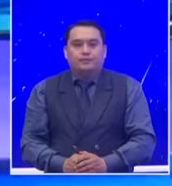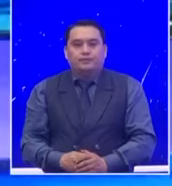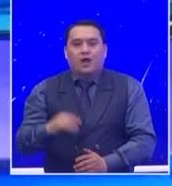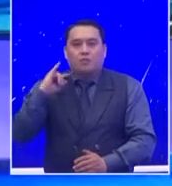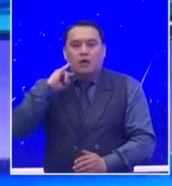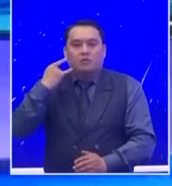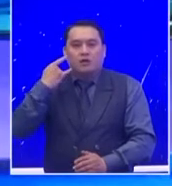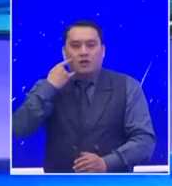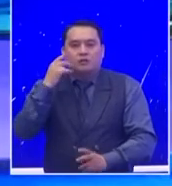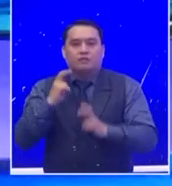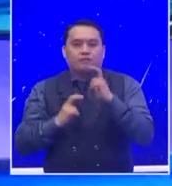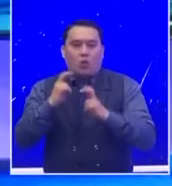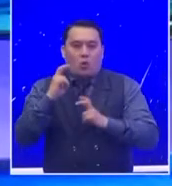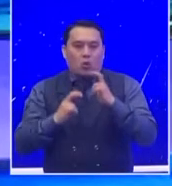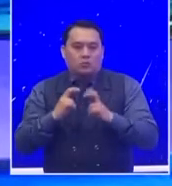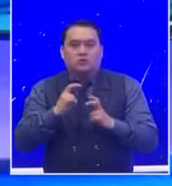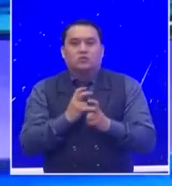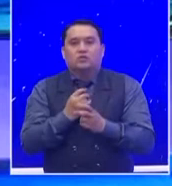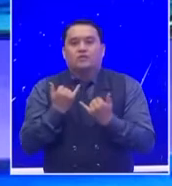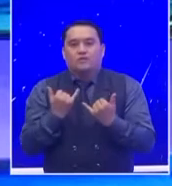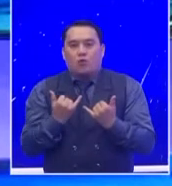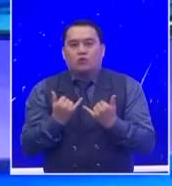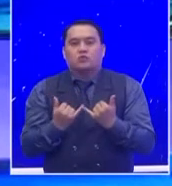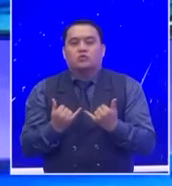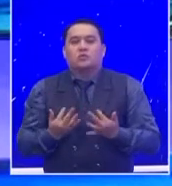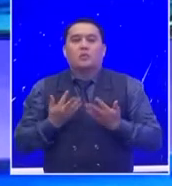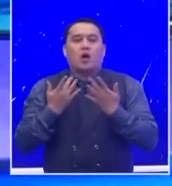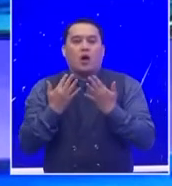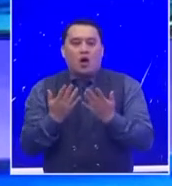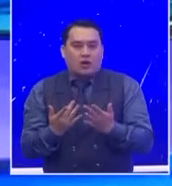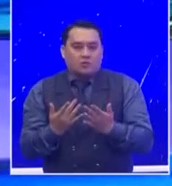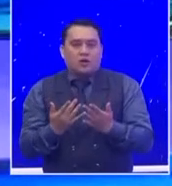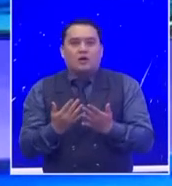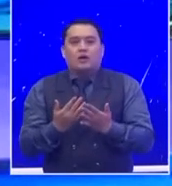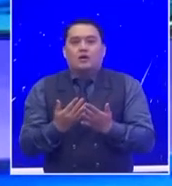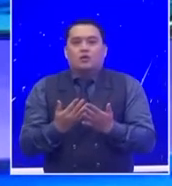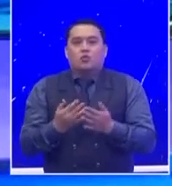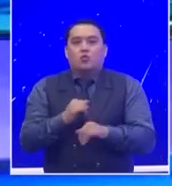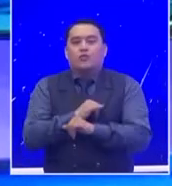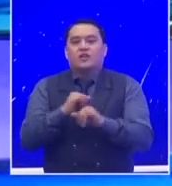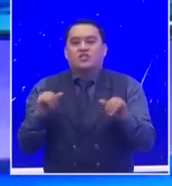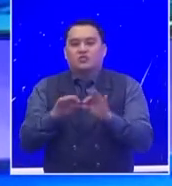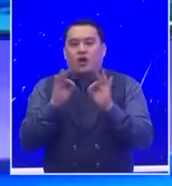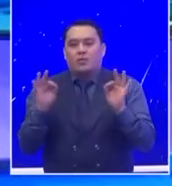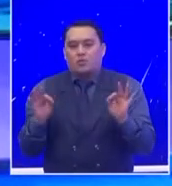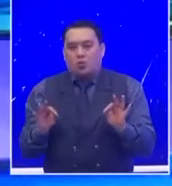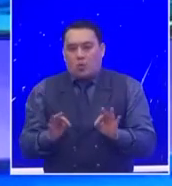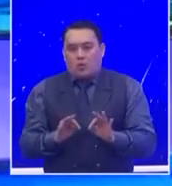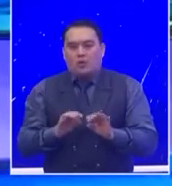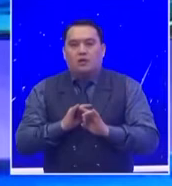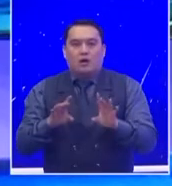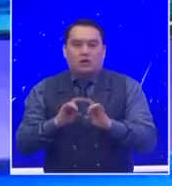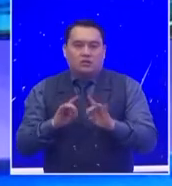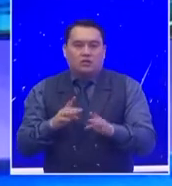Павлодарский производитель дезинфицирующих средств на фоне возросшего спроса на антисептики наращивает объемы, передает